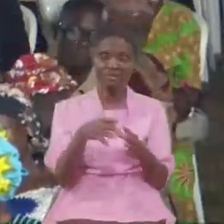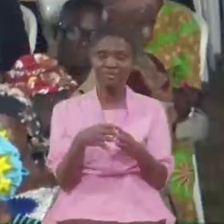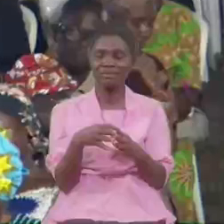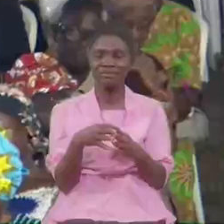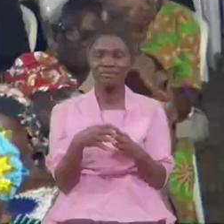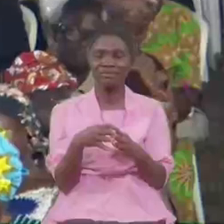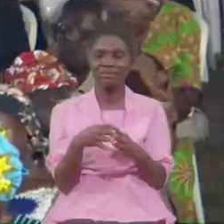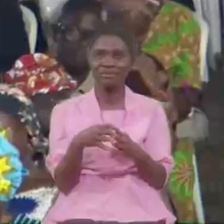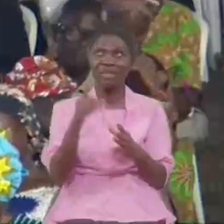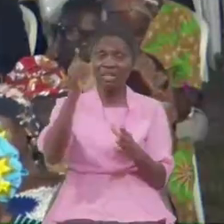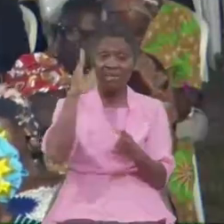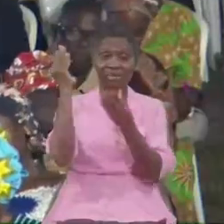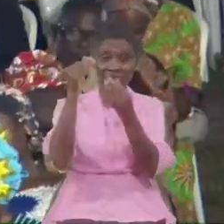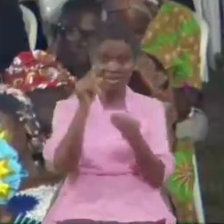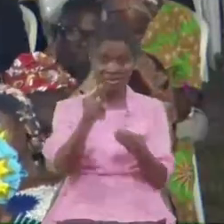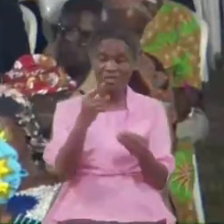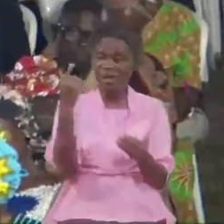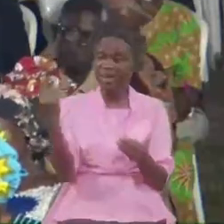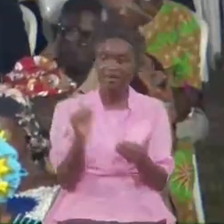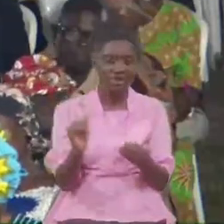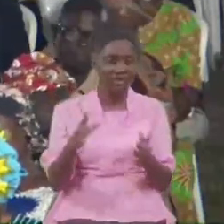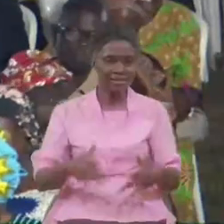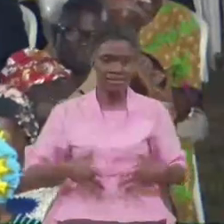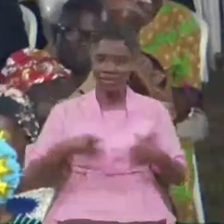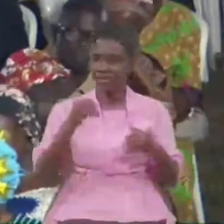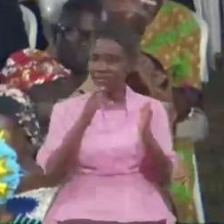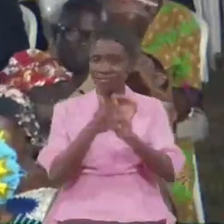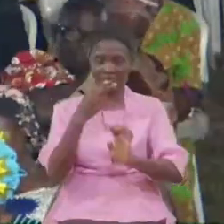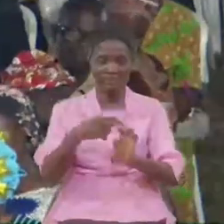Dieu vous donnera. Il vous donnera la vie éternelle.